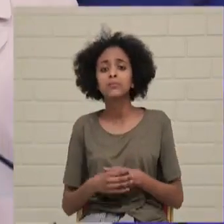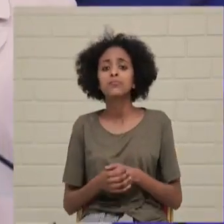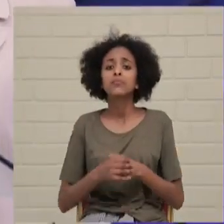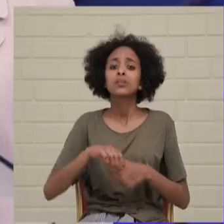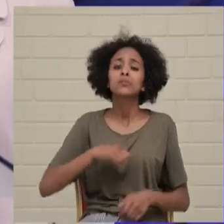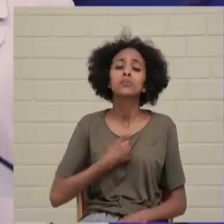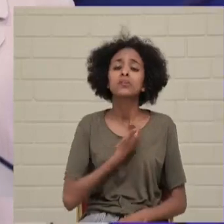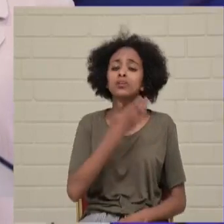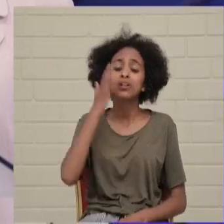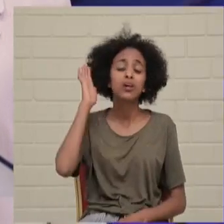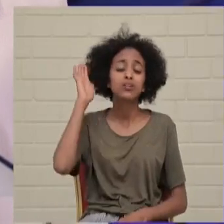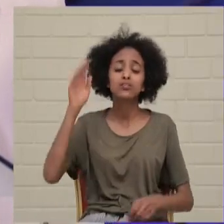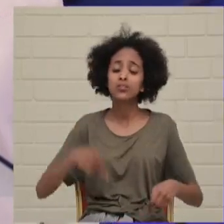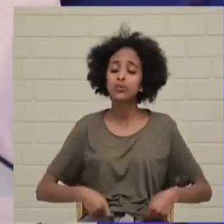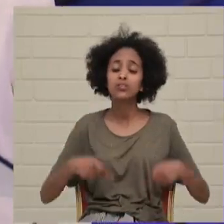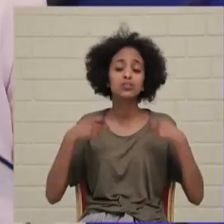ምህረት